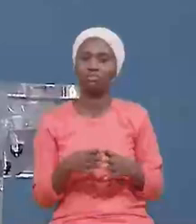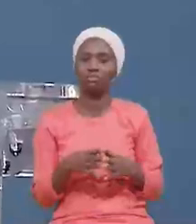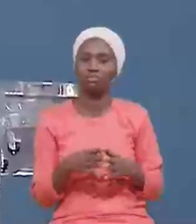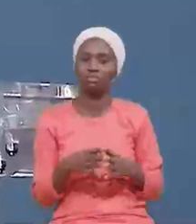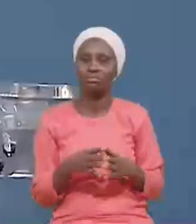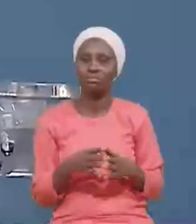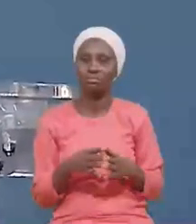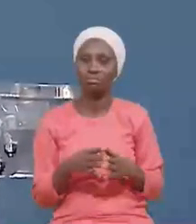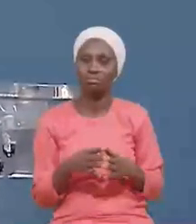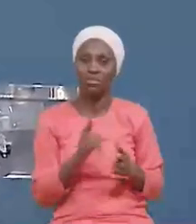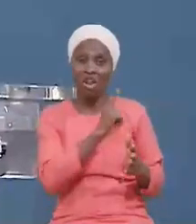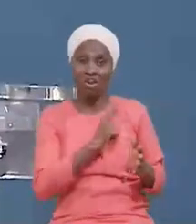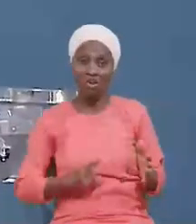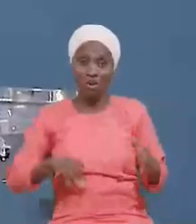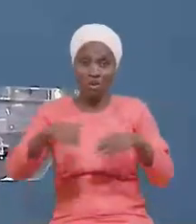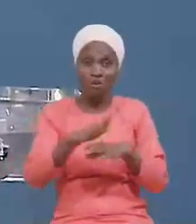Il est le Seigneur sans rival.